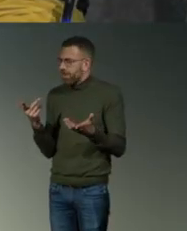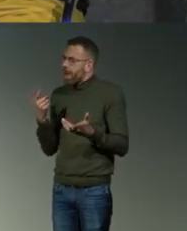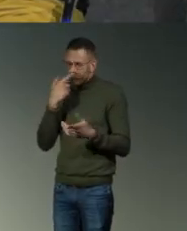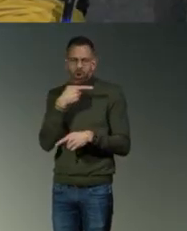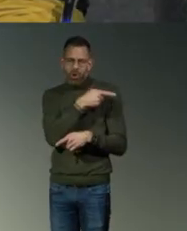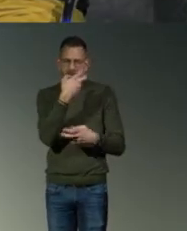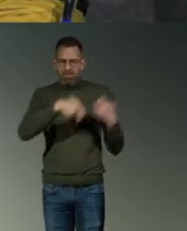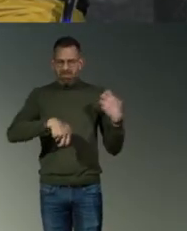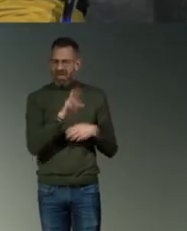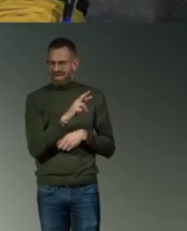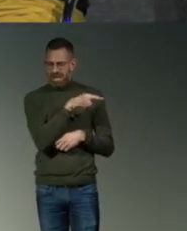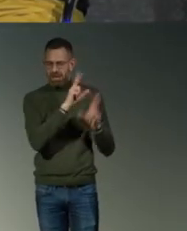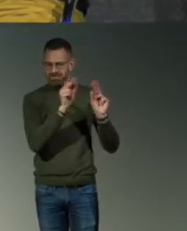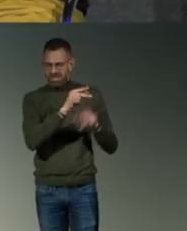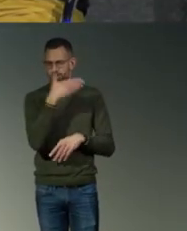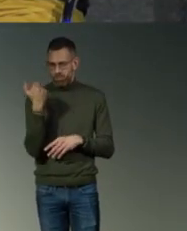moi.